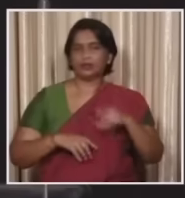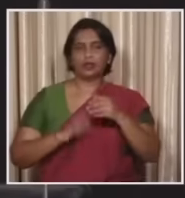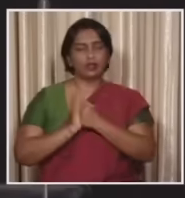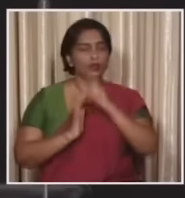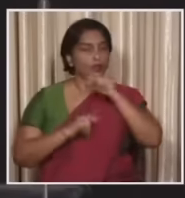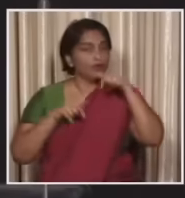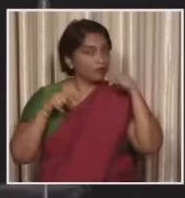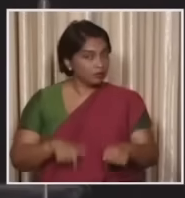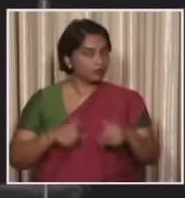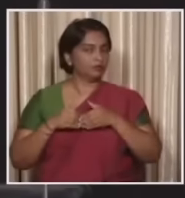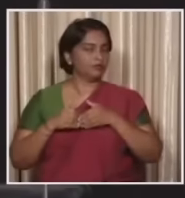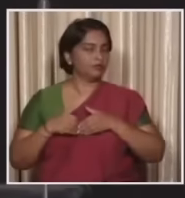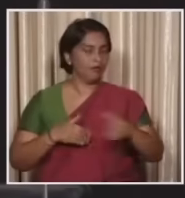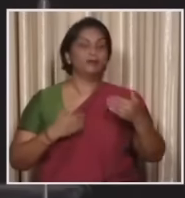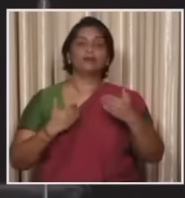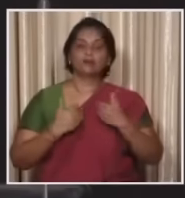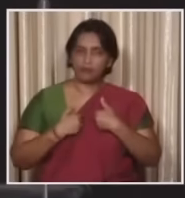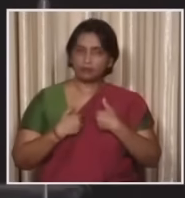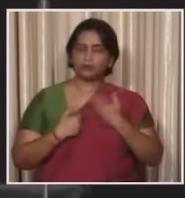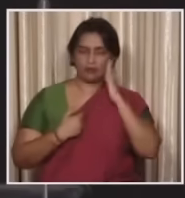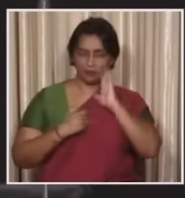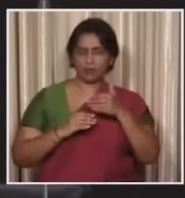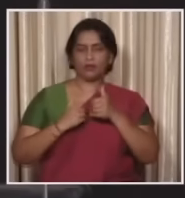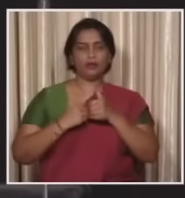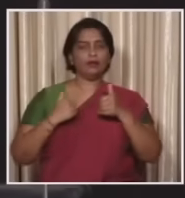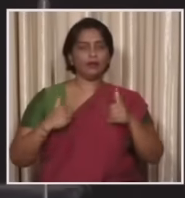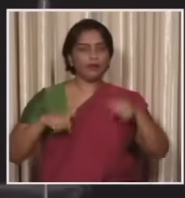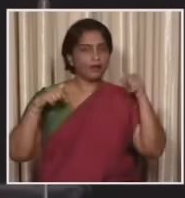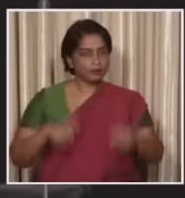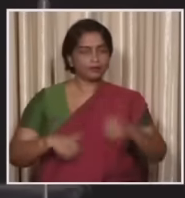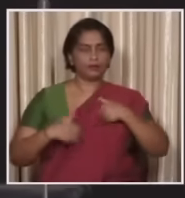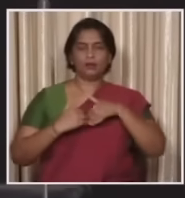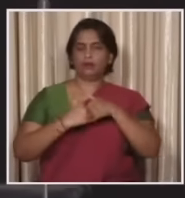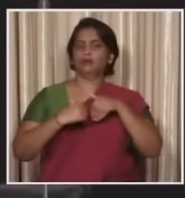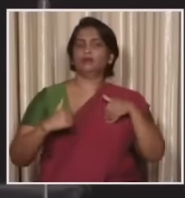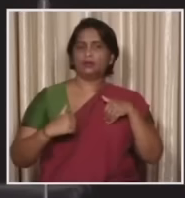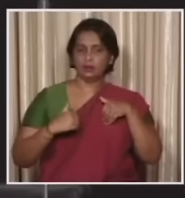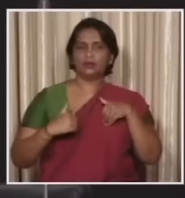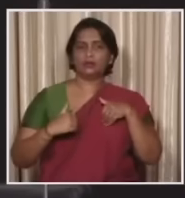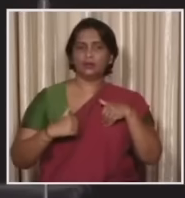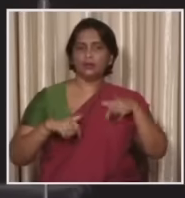කතානායකතුමනි, මෙතන ඉඳලා මම ස්වාධීනව, අද සිට මම ස්වාධීනව